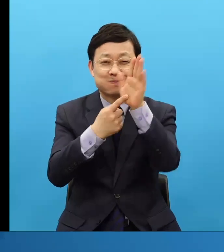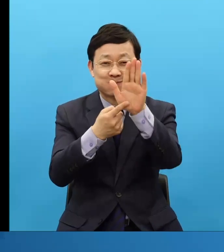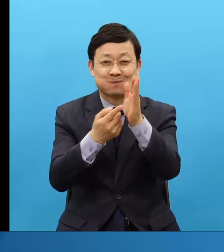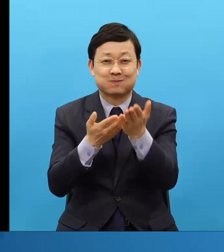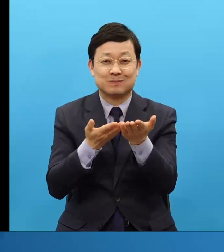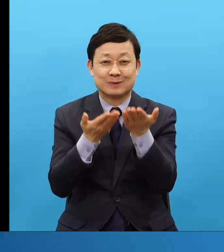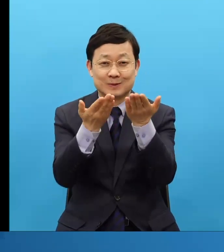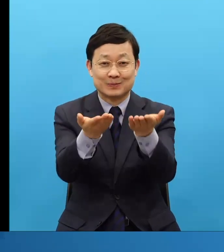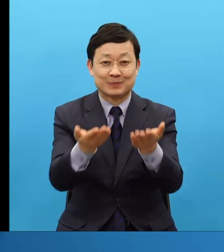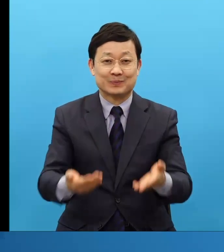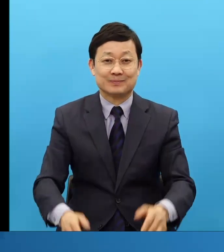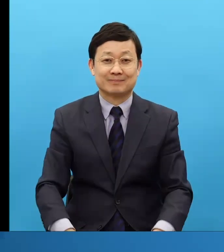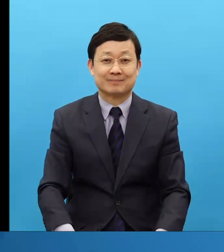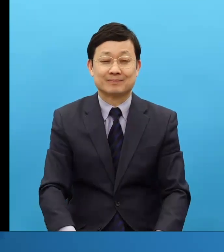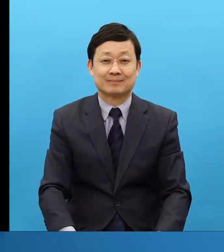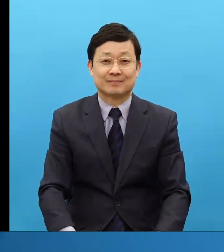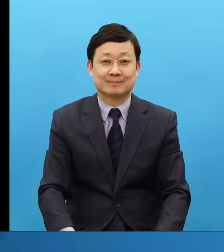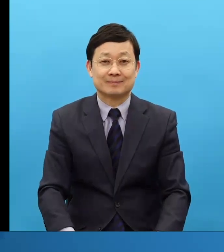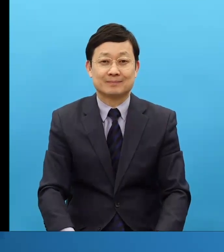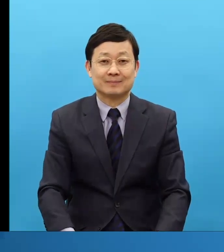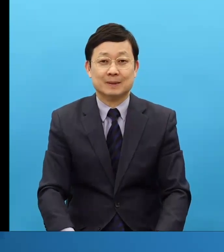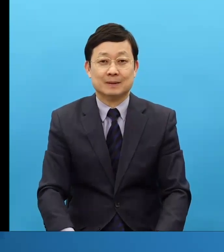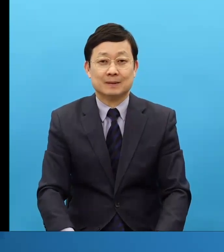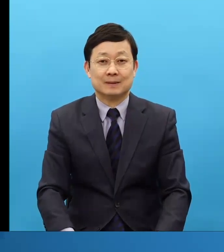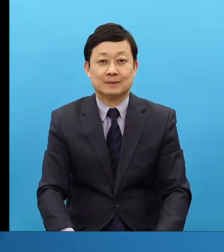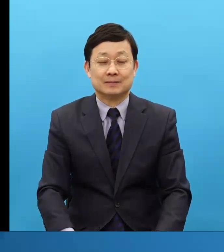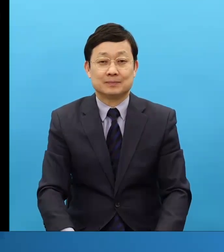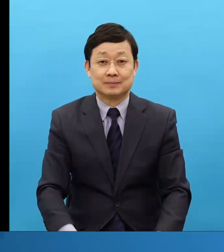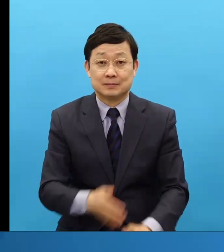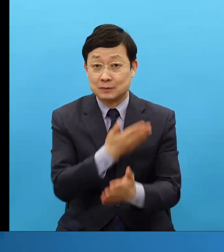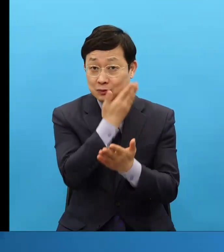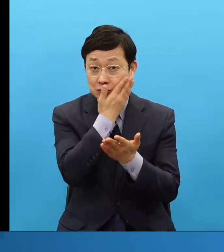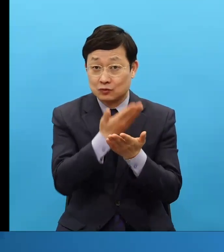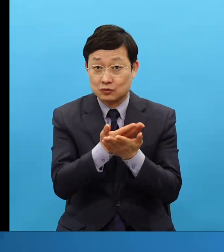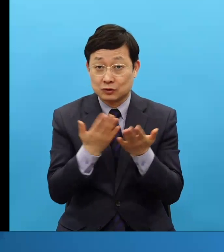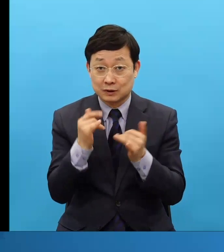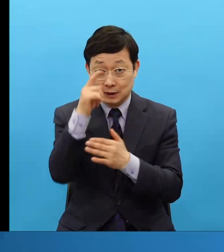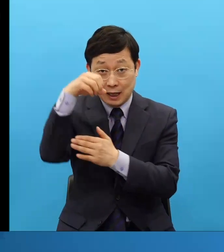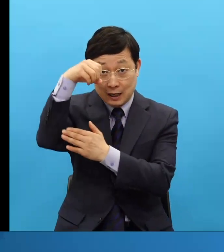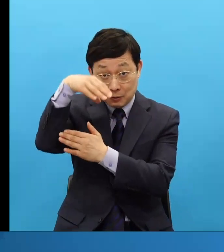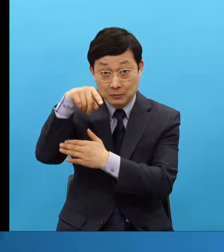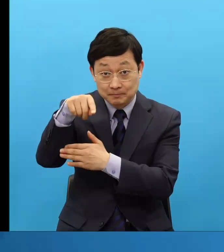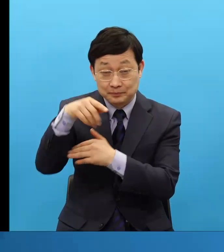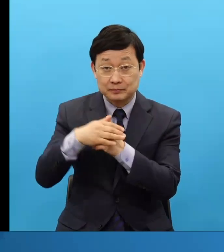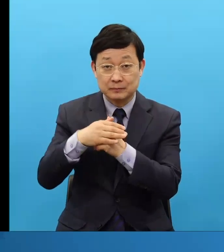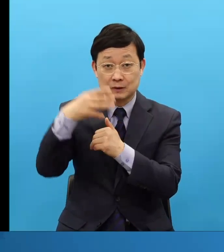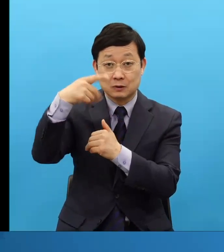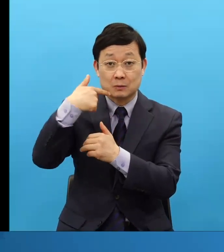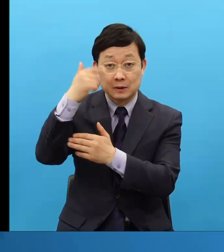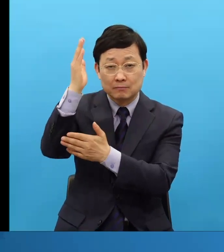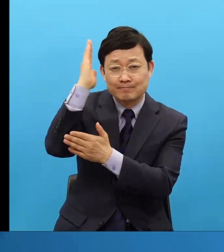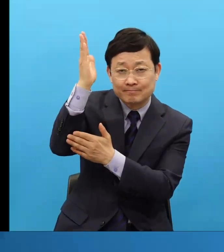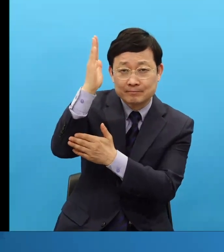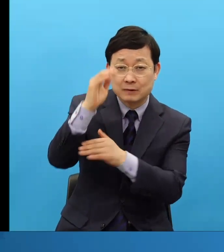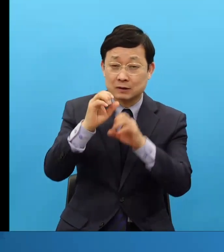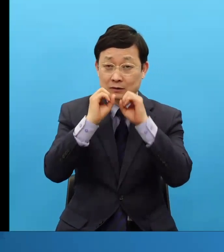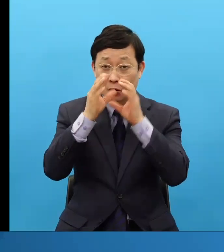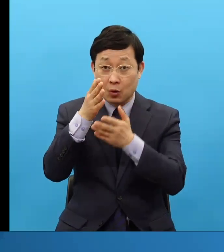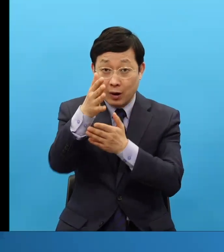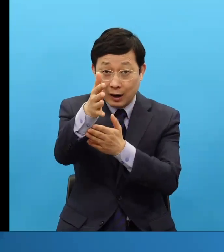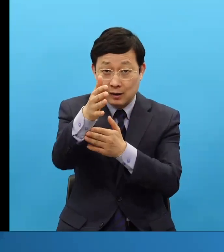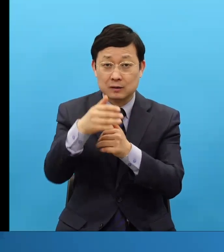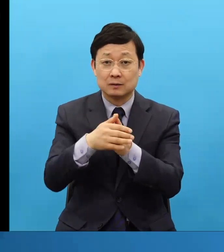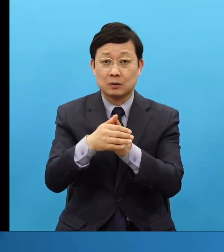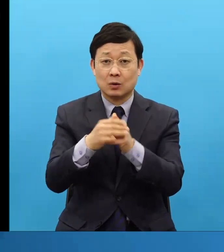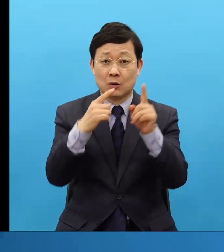semester. 다음. 중직자 대학원 유광수 목사님 전도학 4강의와